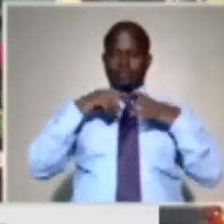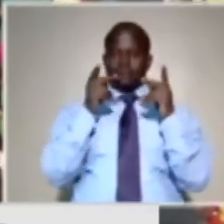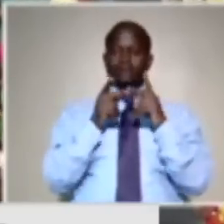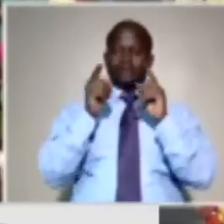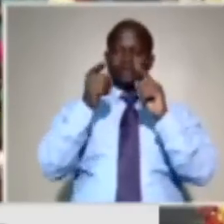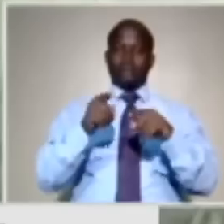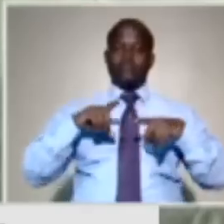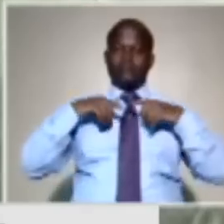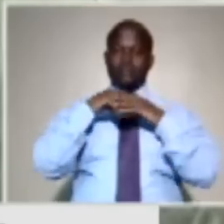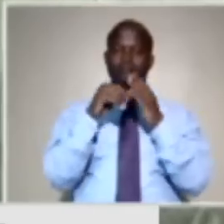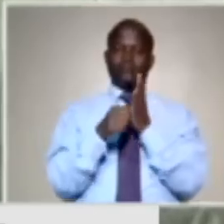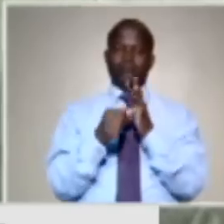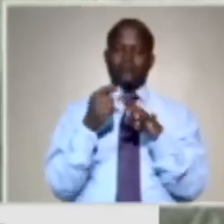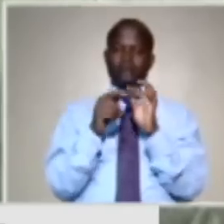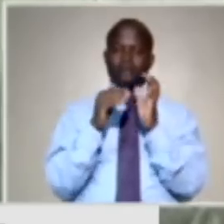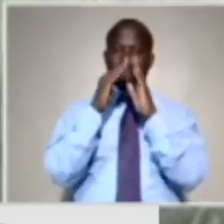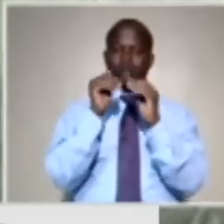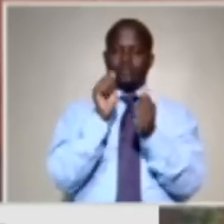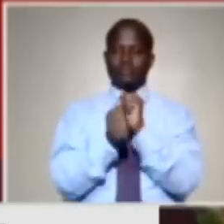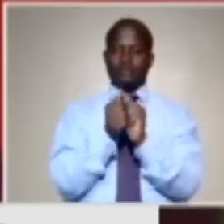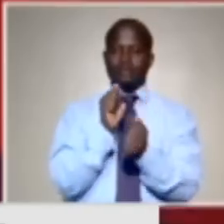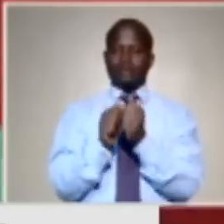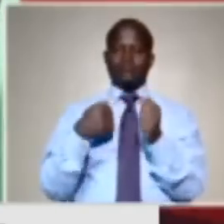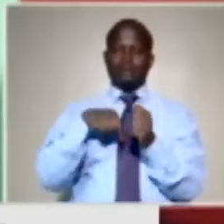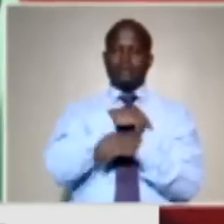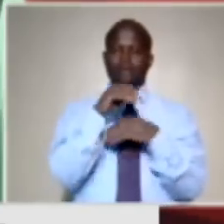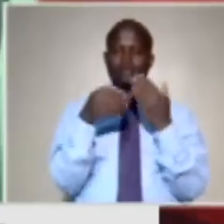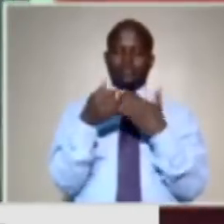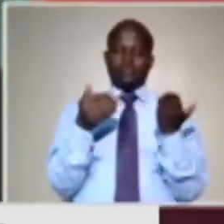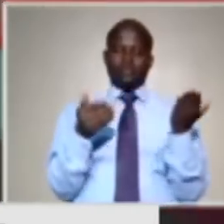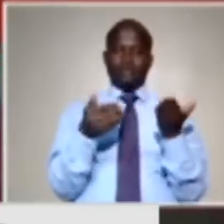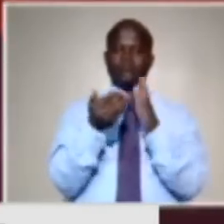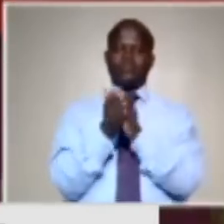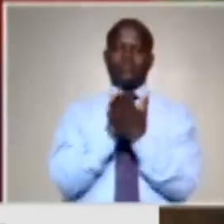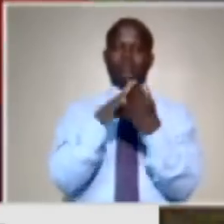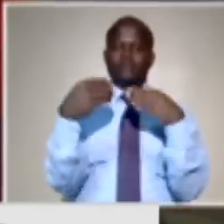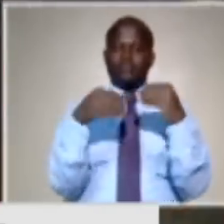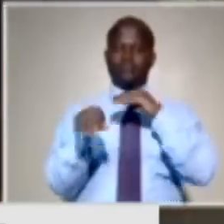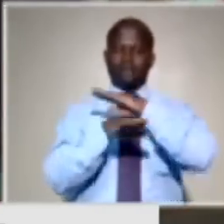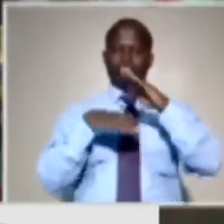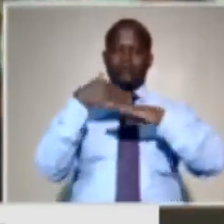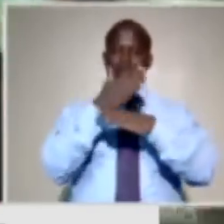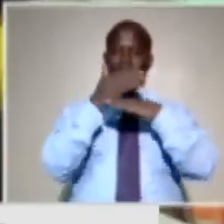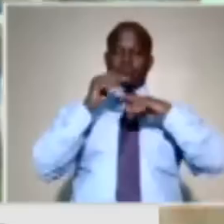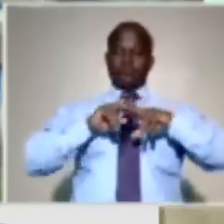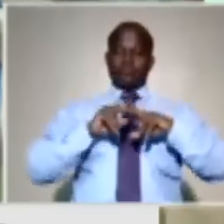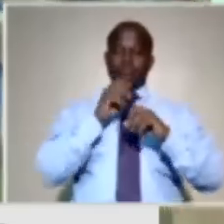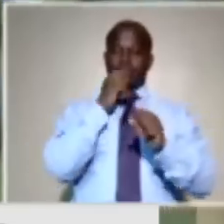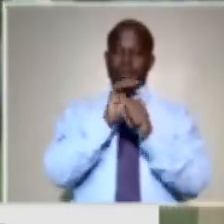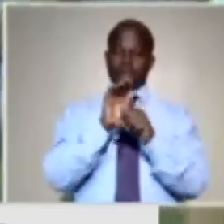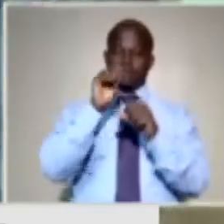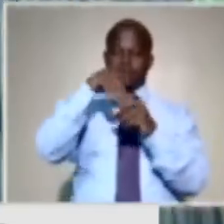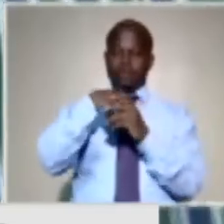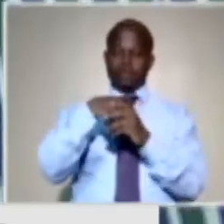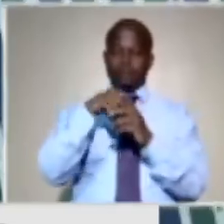ubuzima mu kaga n'inzu zasenyutse iyi miryango yahikijwe ibikoresho by'ibanze maze minisitiri w'intebe ayizeza abayigize ko